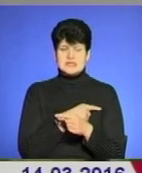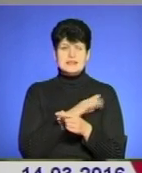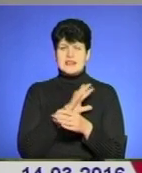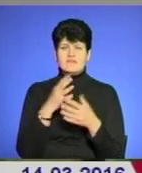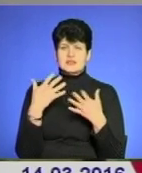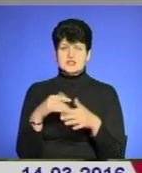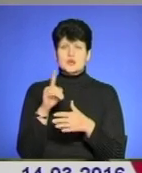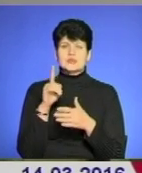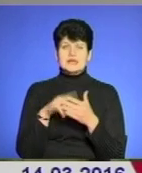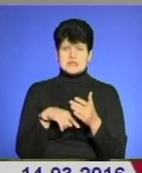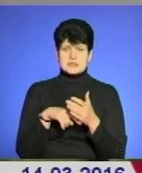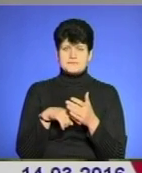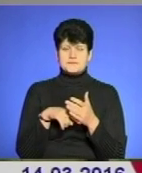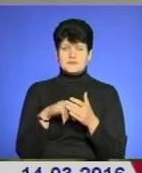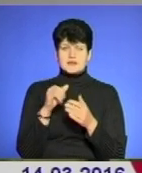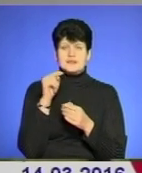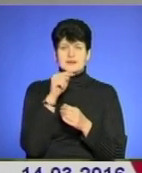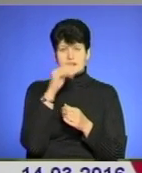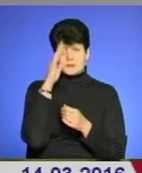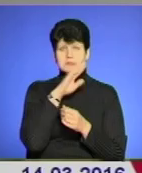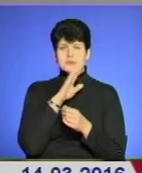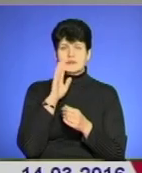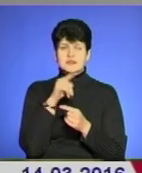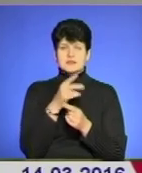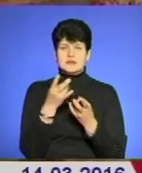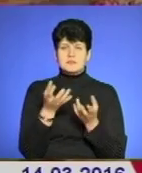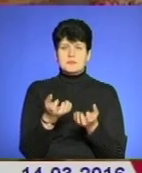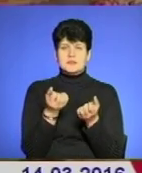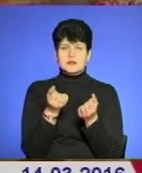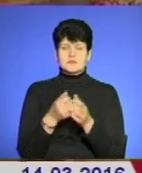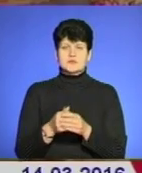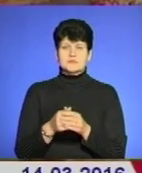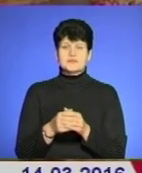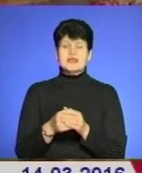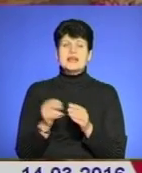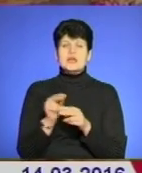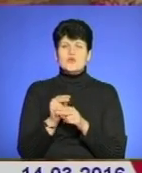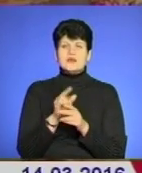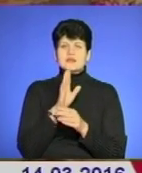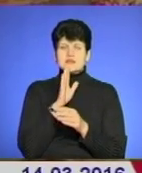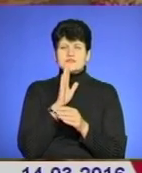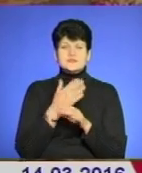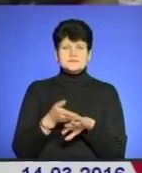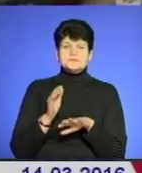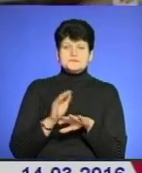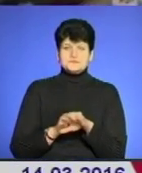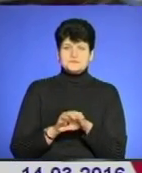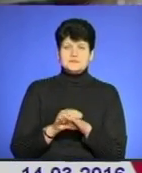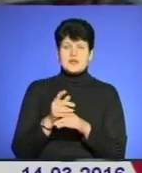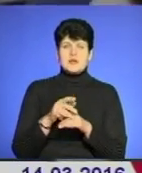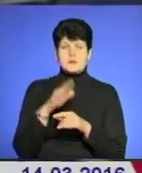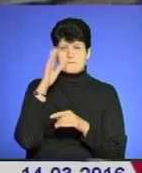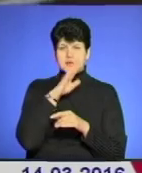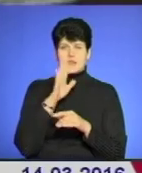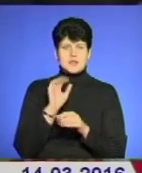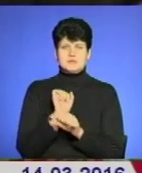надії. І таких батьків їх треба підтримувати. І хоча лікування дівчинки дається нелегко, батьки не опускають